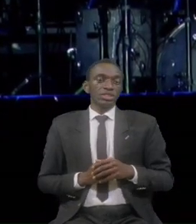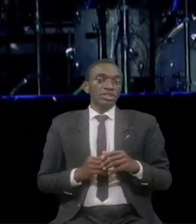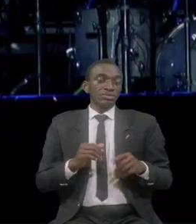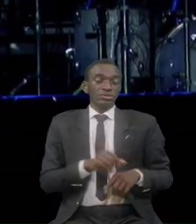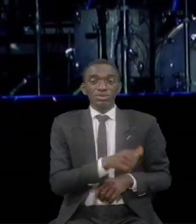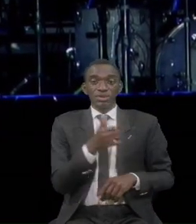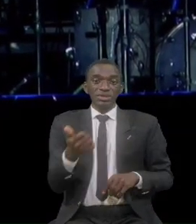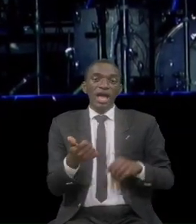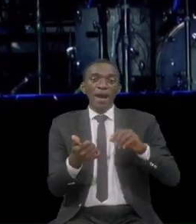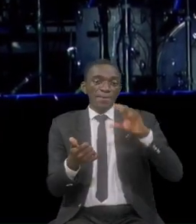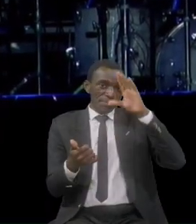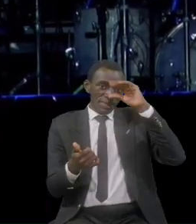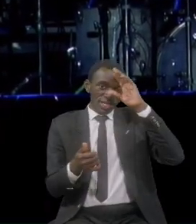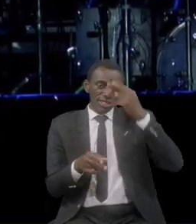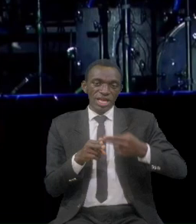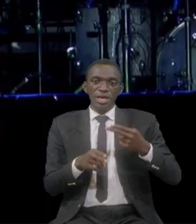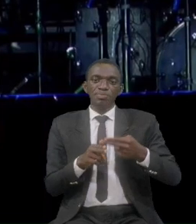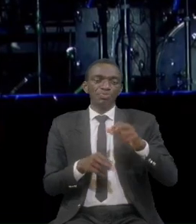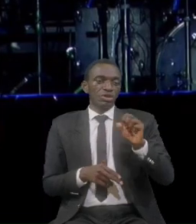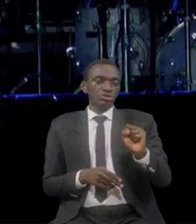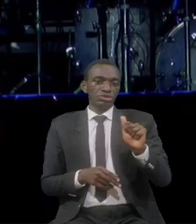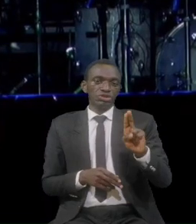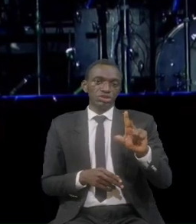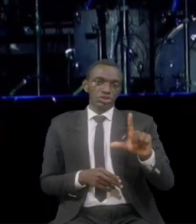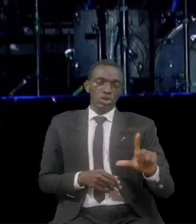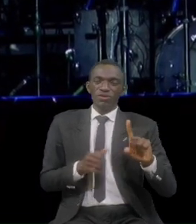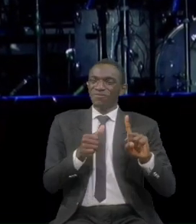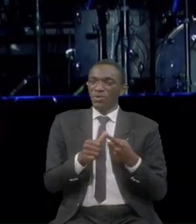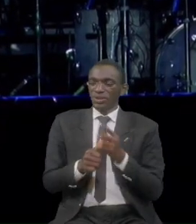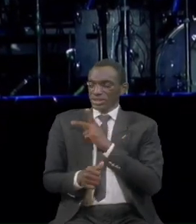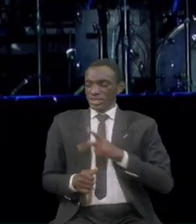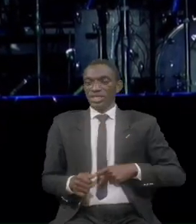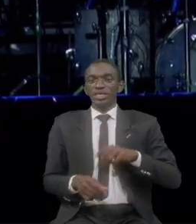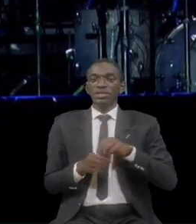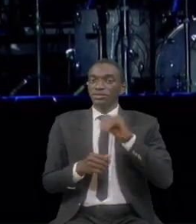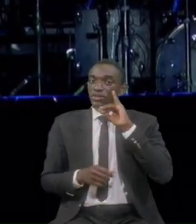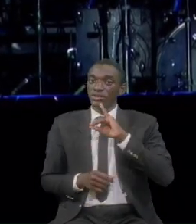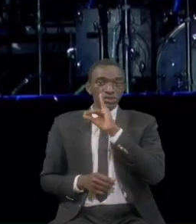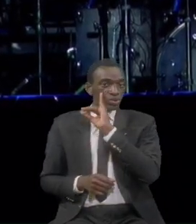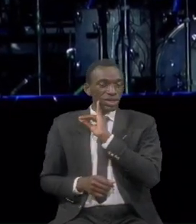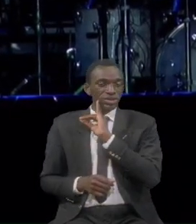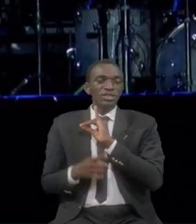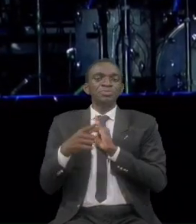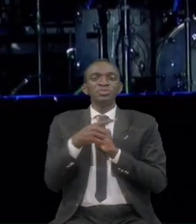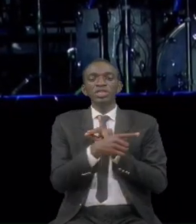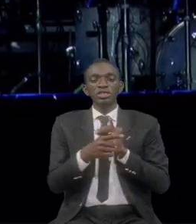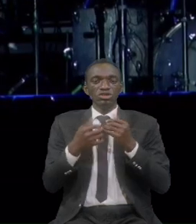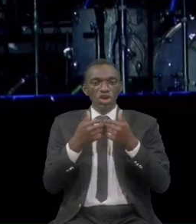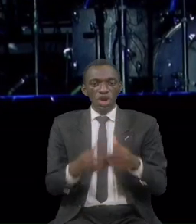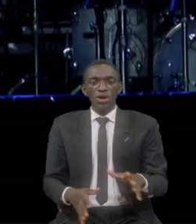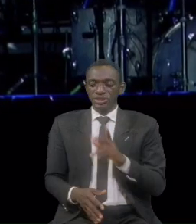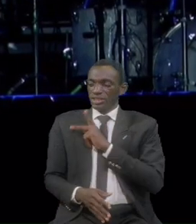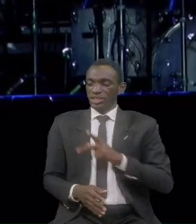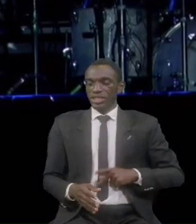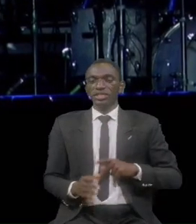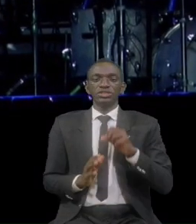king of Israel. Si Saul ang unang hari sa Israel. He lost that royalty. Nawala sa iyang gingharian. He